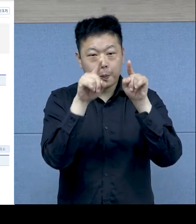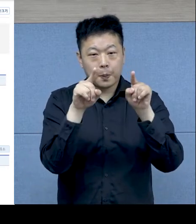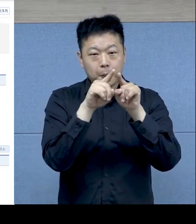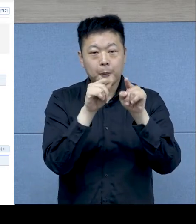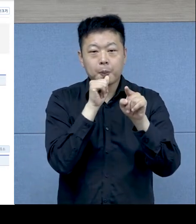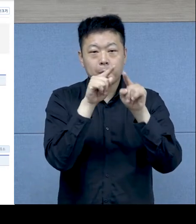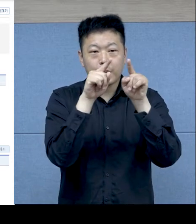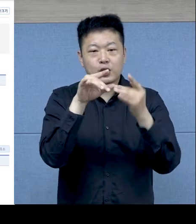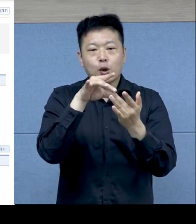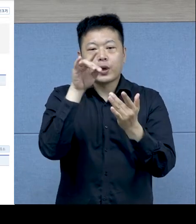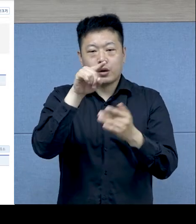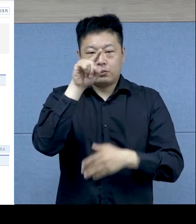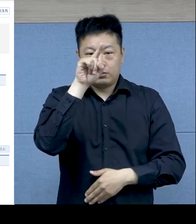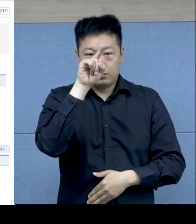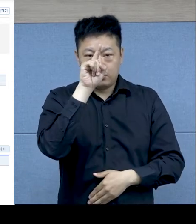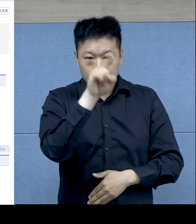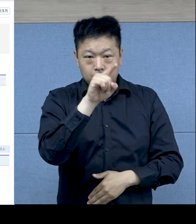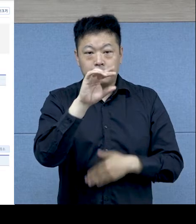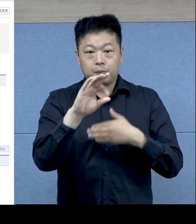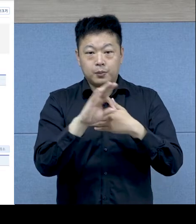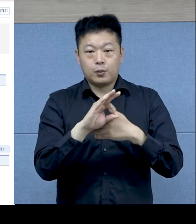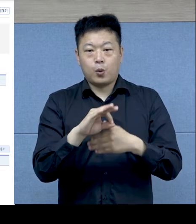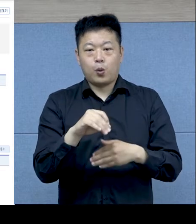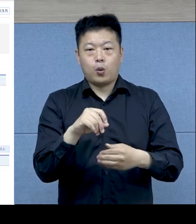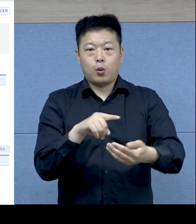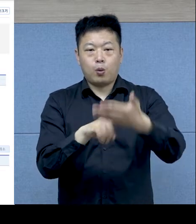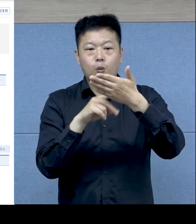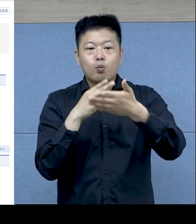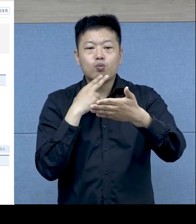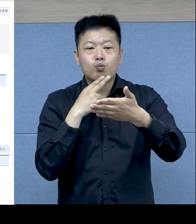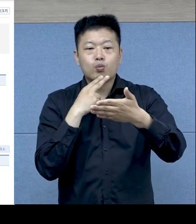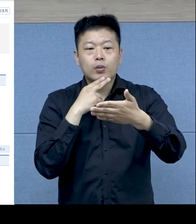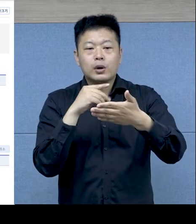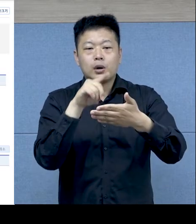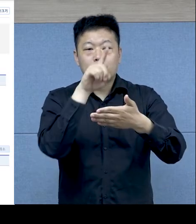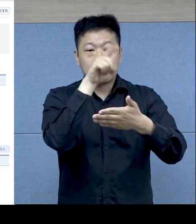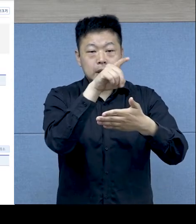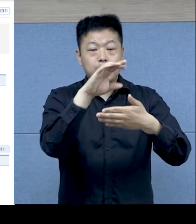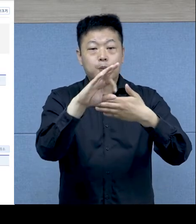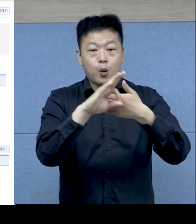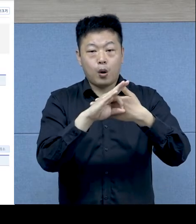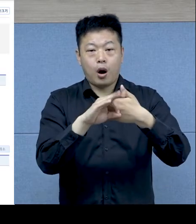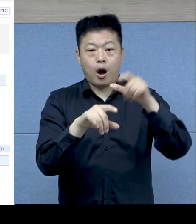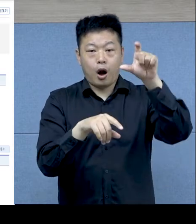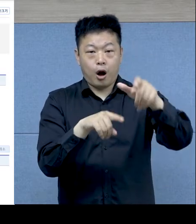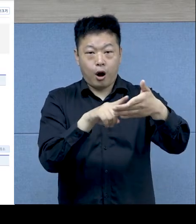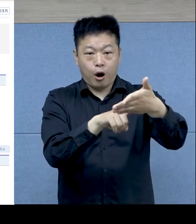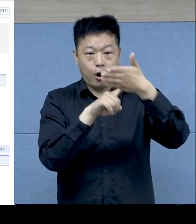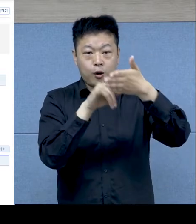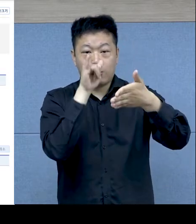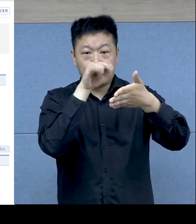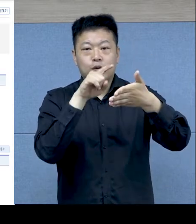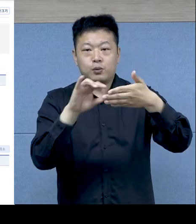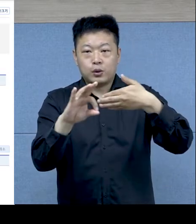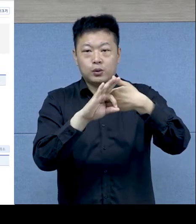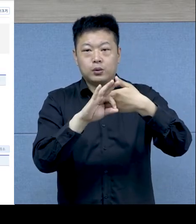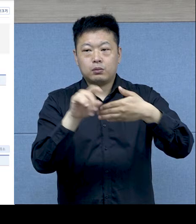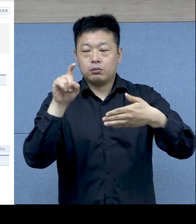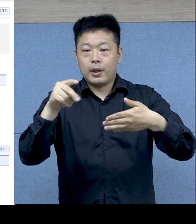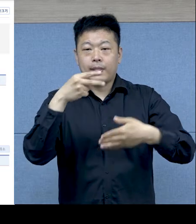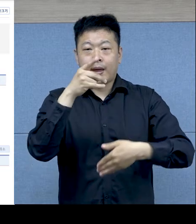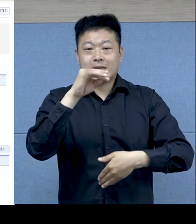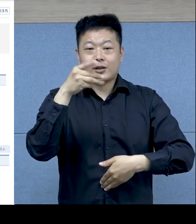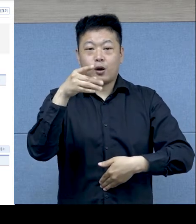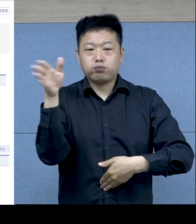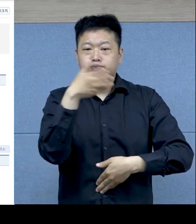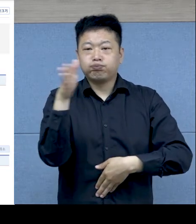선택을 체크해 주시면 지금은 저희 화면에 나와 있진 않지만 클릭하시면 보유카드 정보가 뜰 거고요. 보유카드 정보가